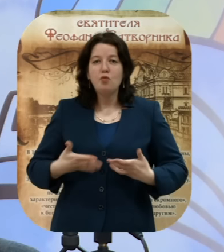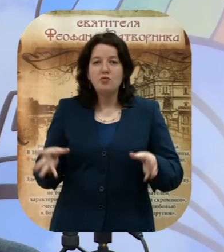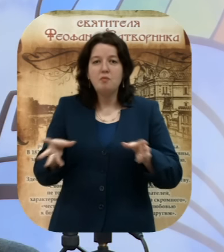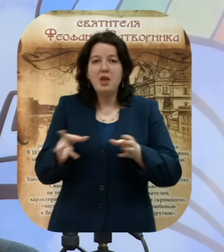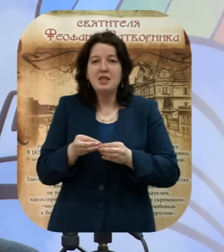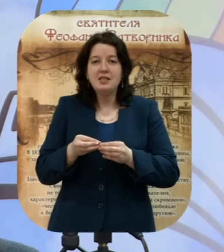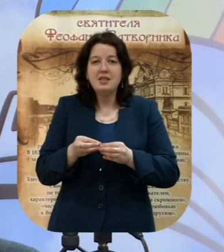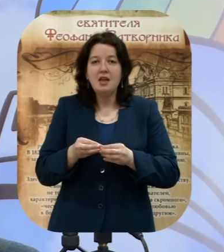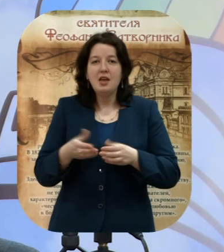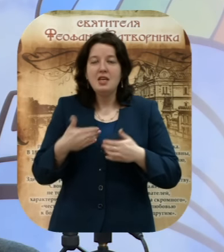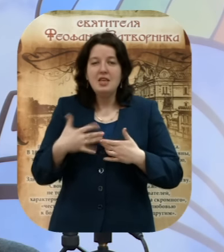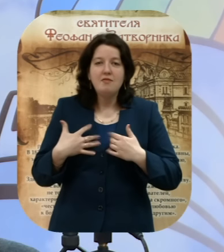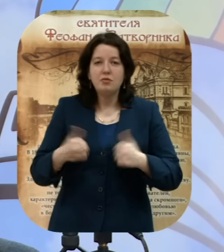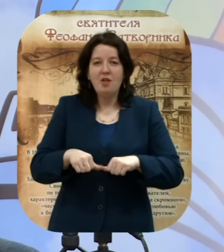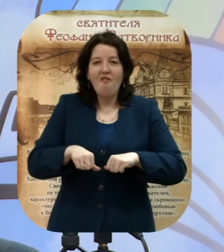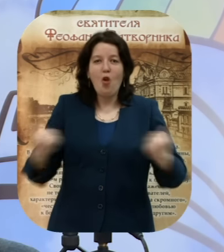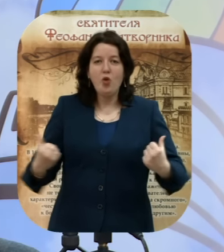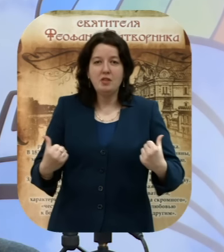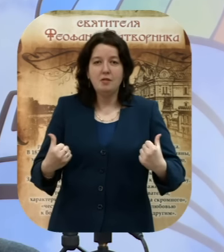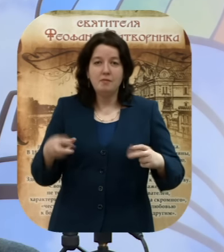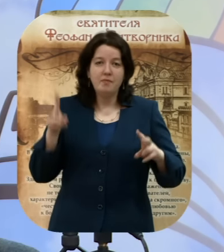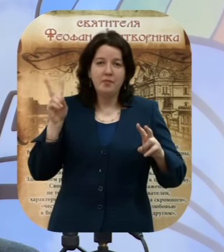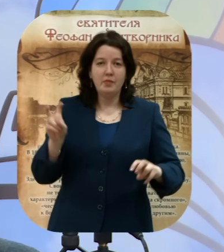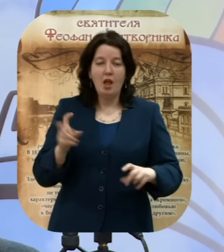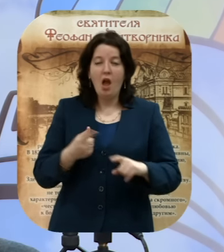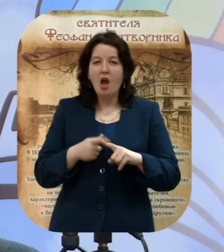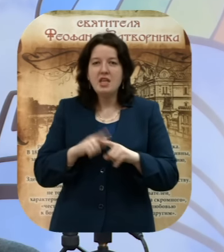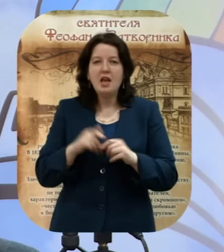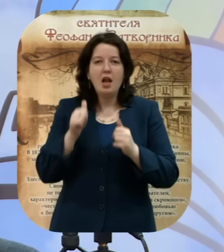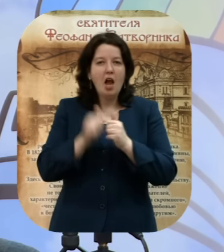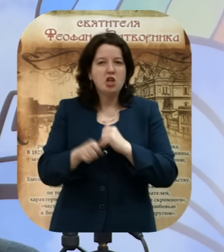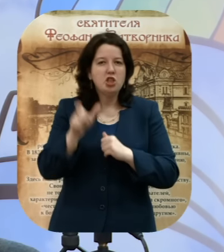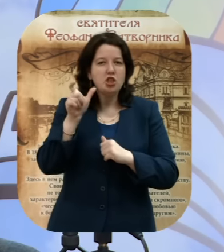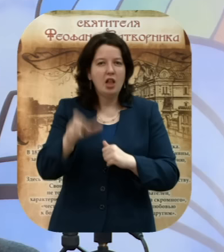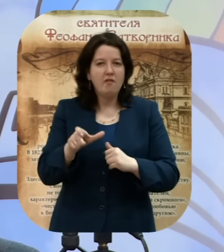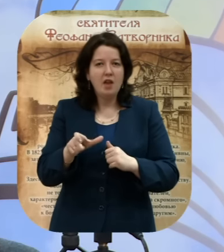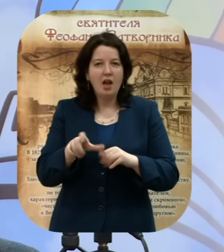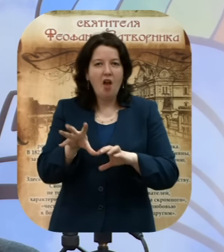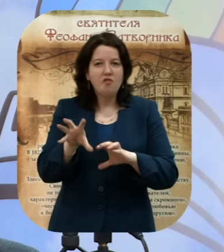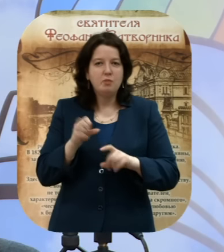Каждый человек ощущает в себе вот эту борьбу буквально двух начал.